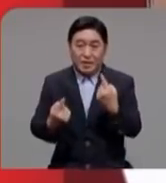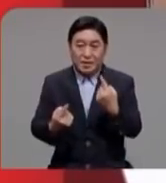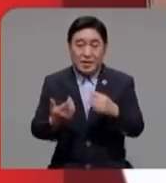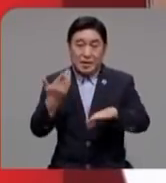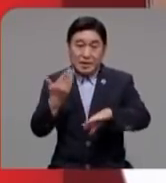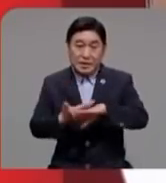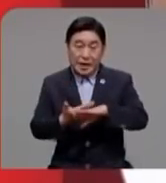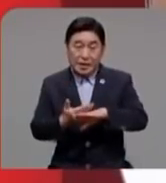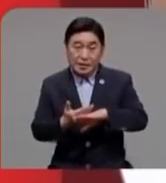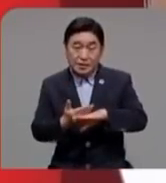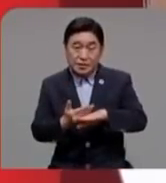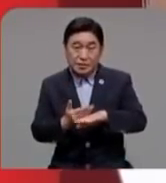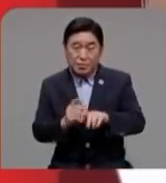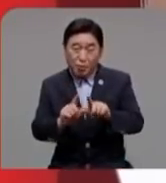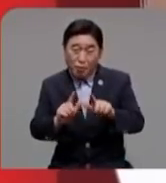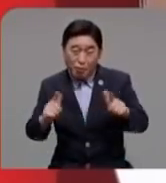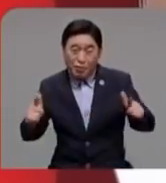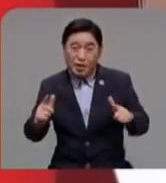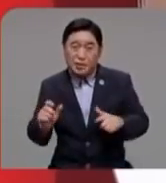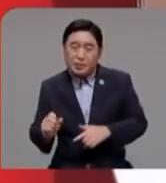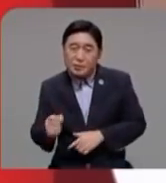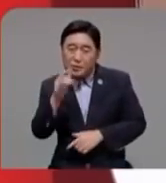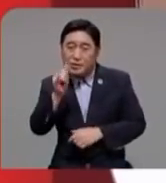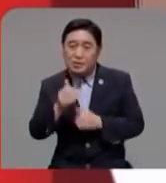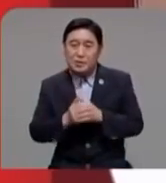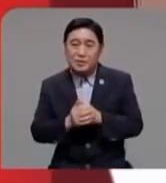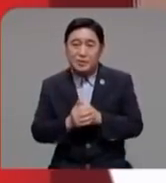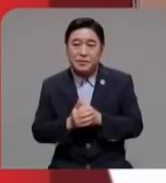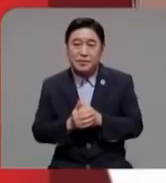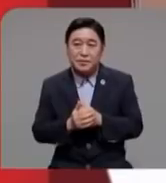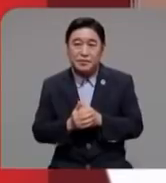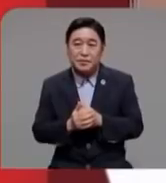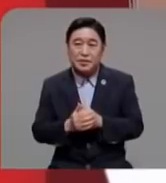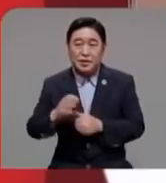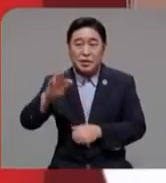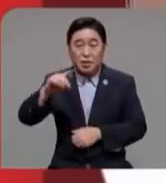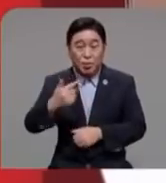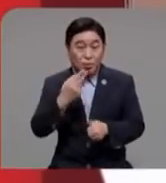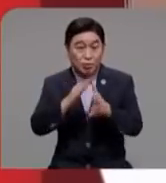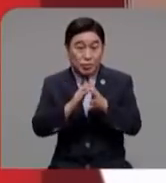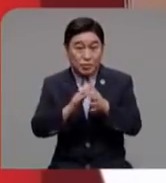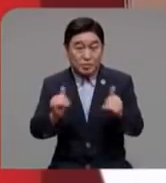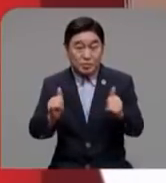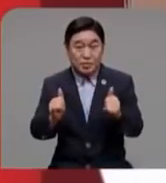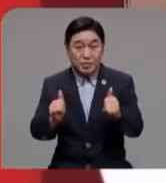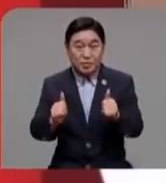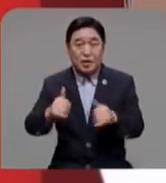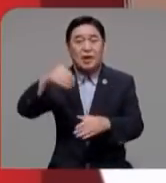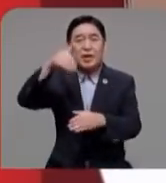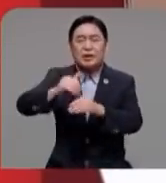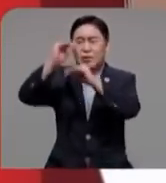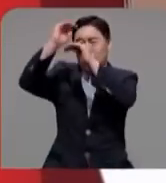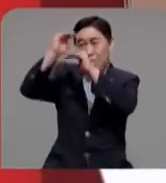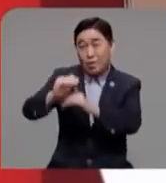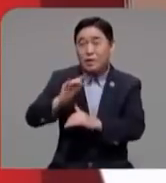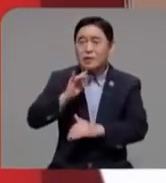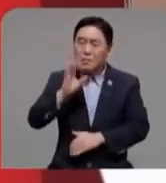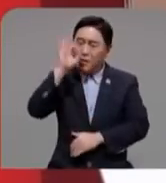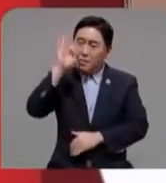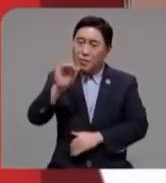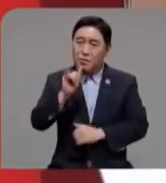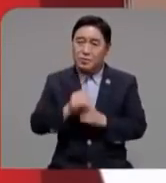다른 요소들이 많이 작용을 하지 않겠습니까? 그리고 이제 우리 원 후보님께서는 선거 과정만